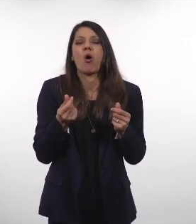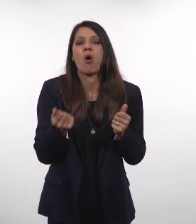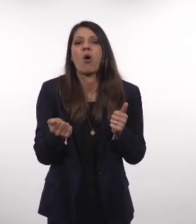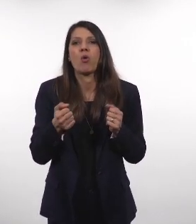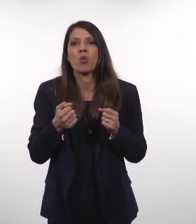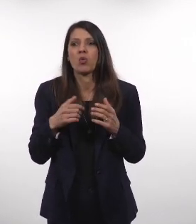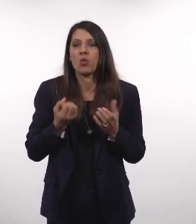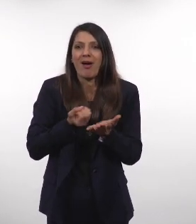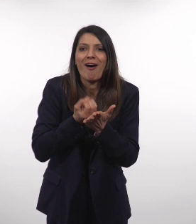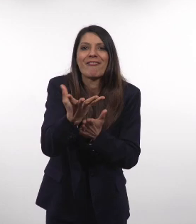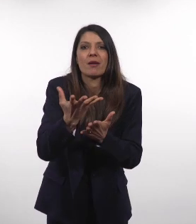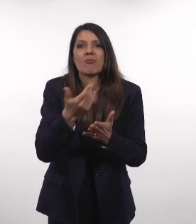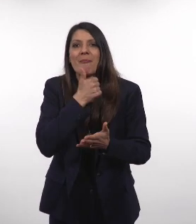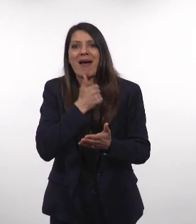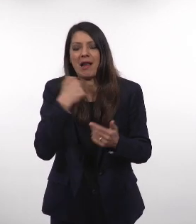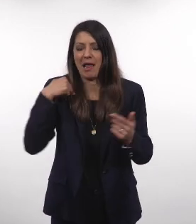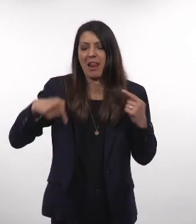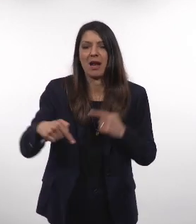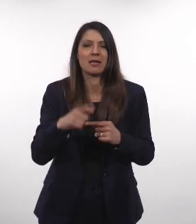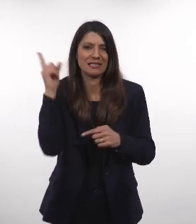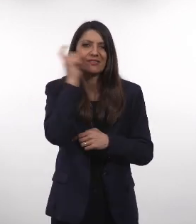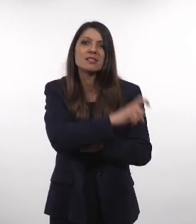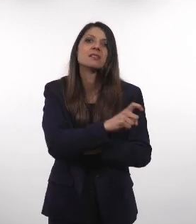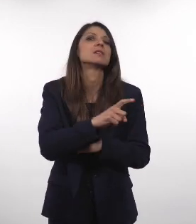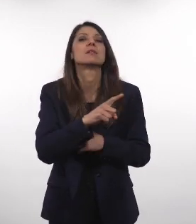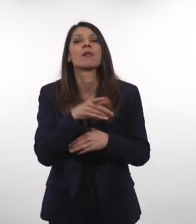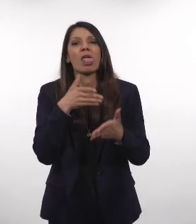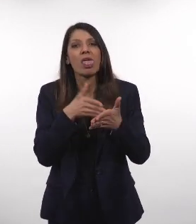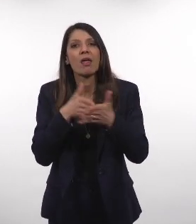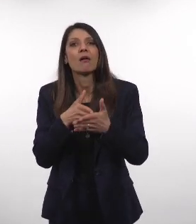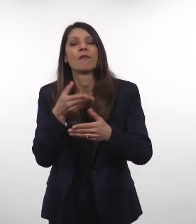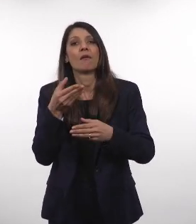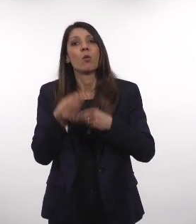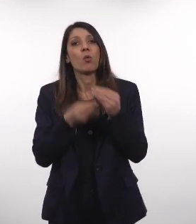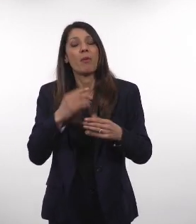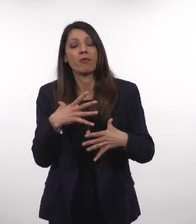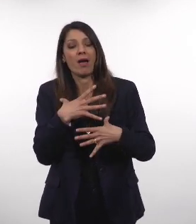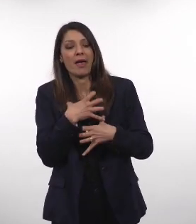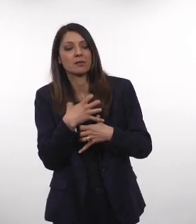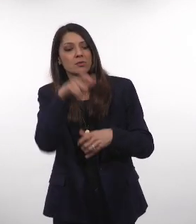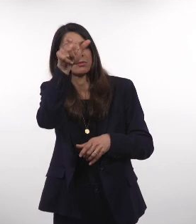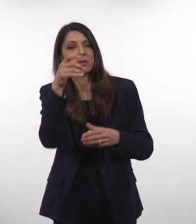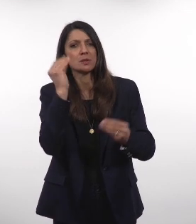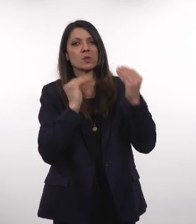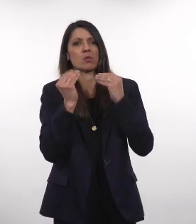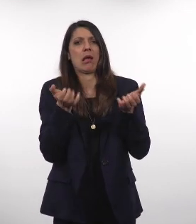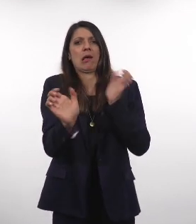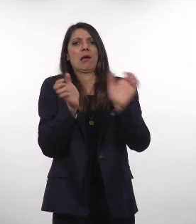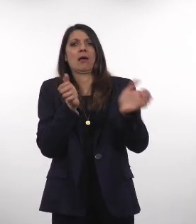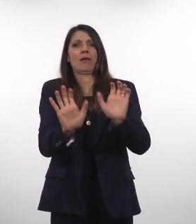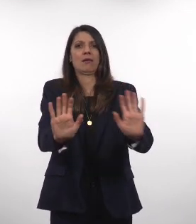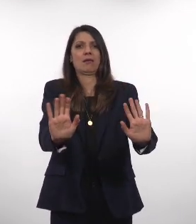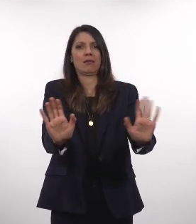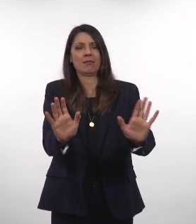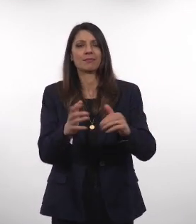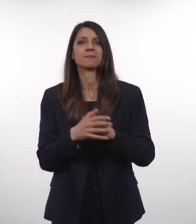la douleur qu'elle ressent. Elle peut aussi être anxieuse ou ne pas comprendre les soins et du coup être réticente à participer aux